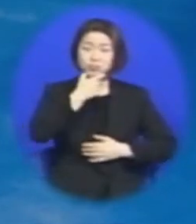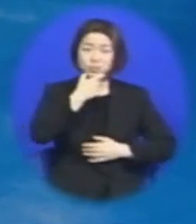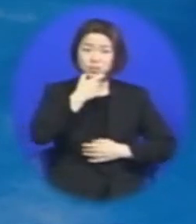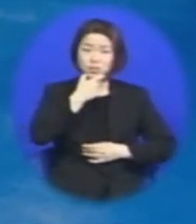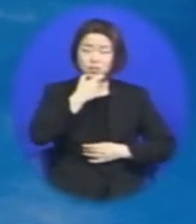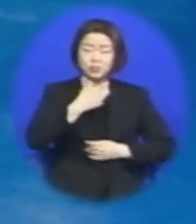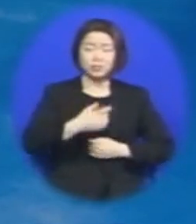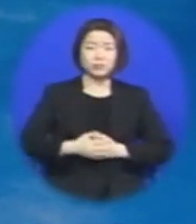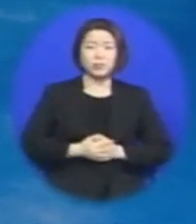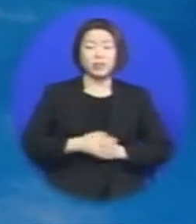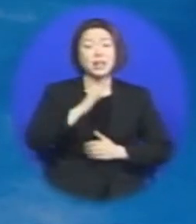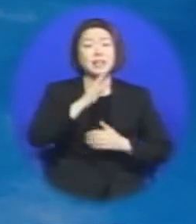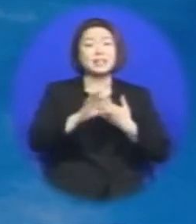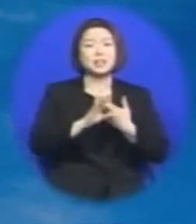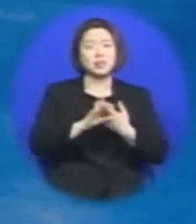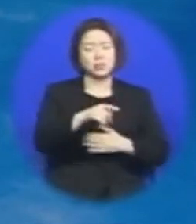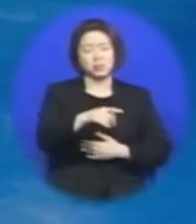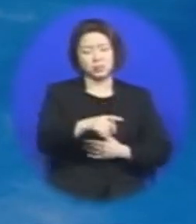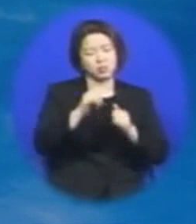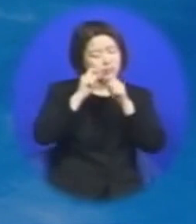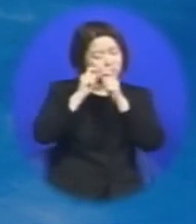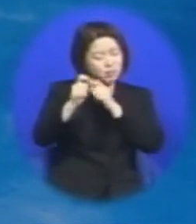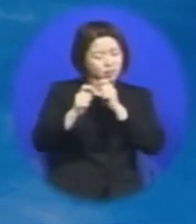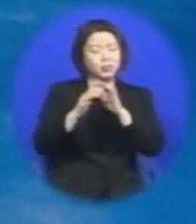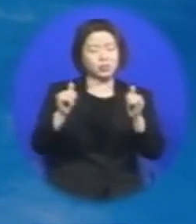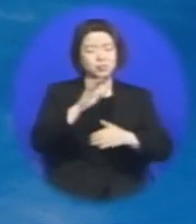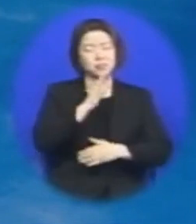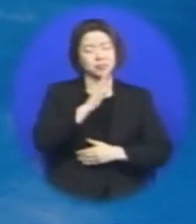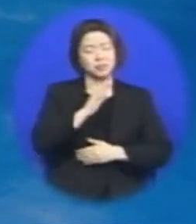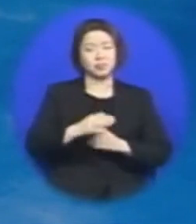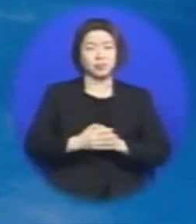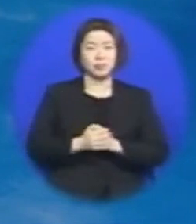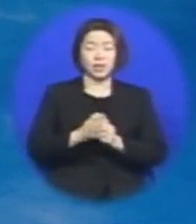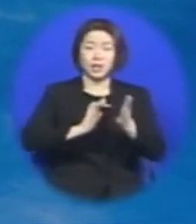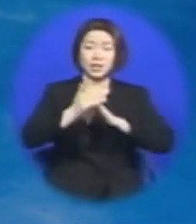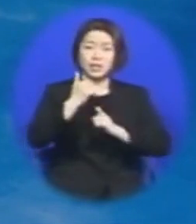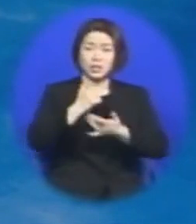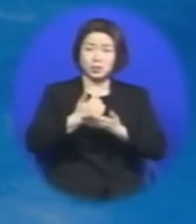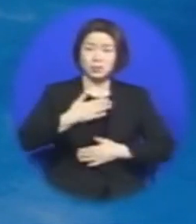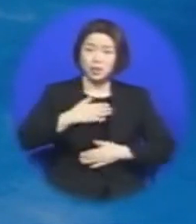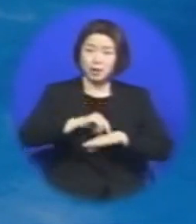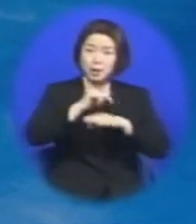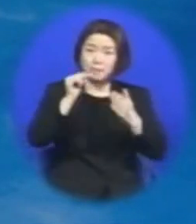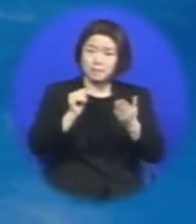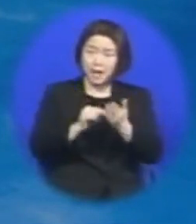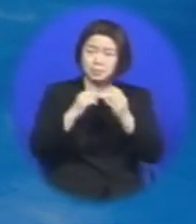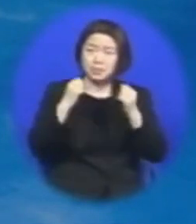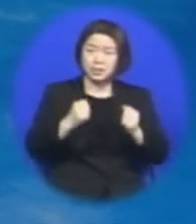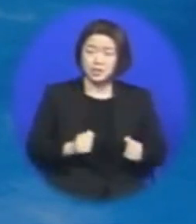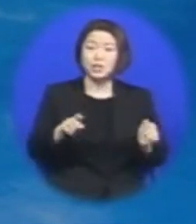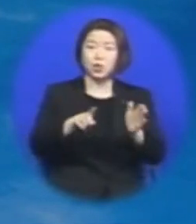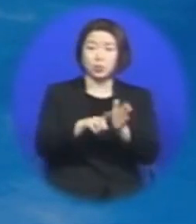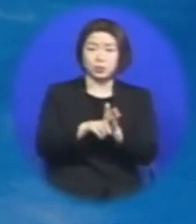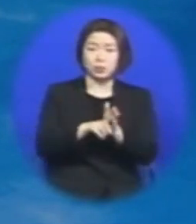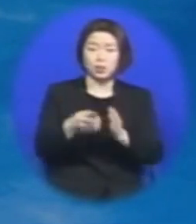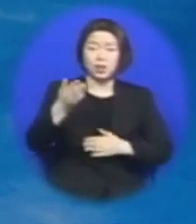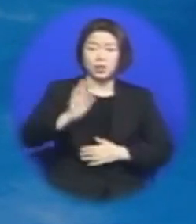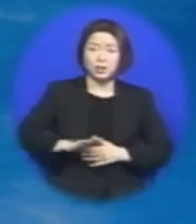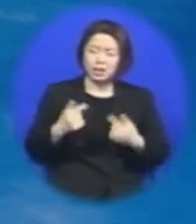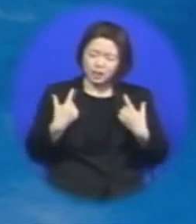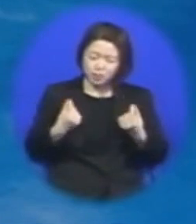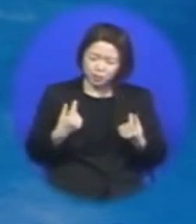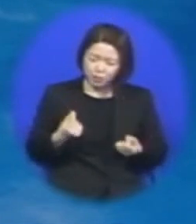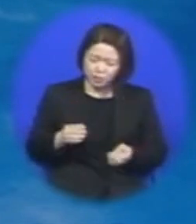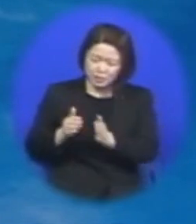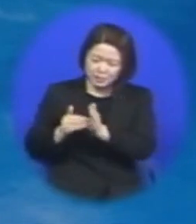무서워요 그러면 그거 사기꾼입니다 예수님이 내 마음 계시다고 믿는데요 그런데도 여전히 은밀한 죄를